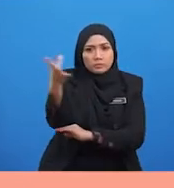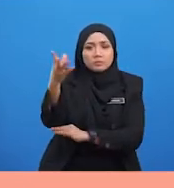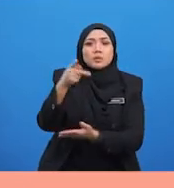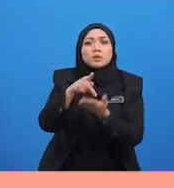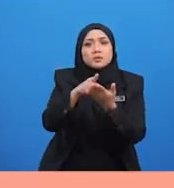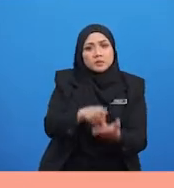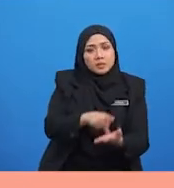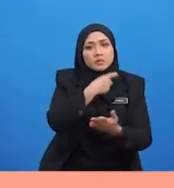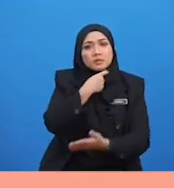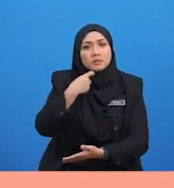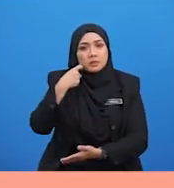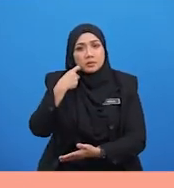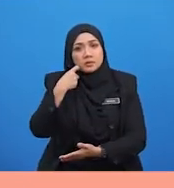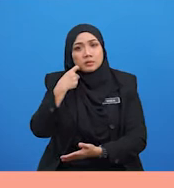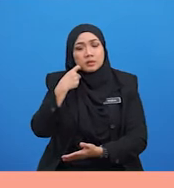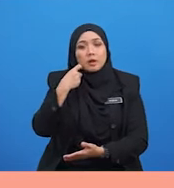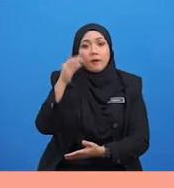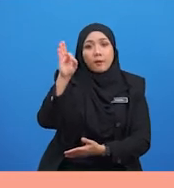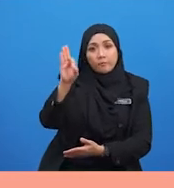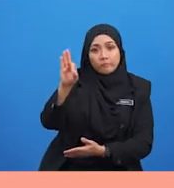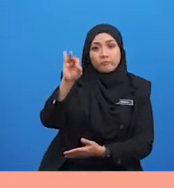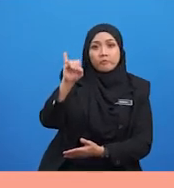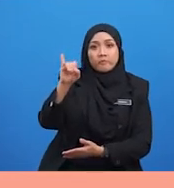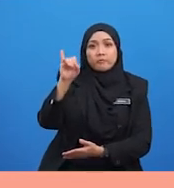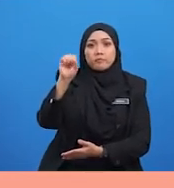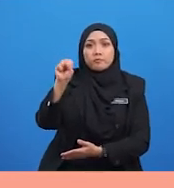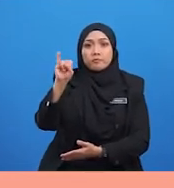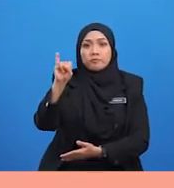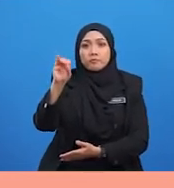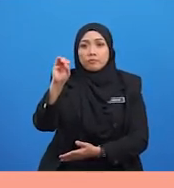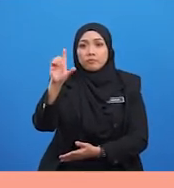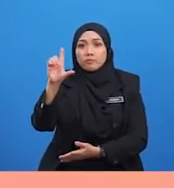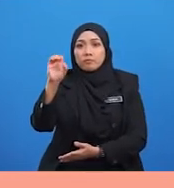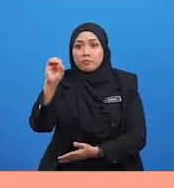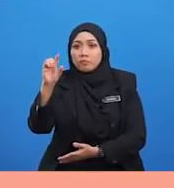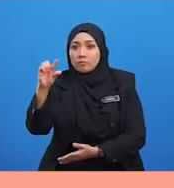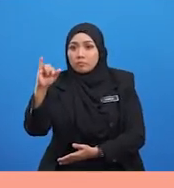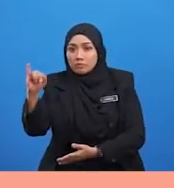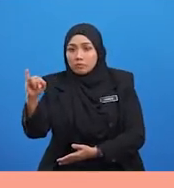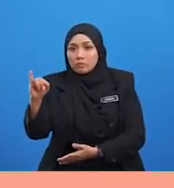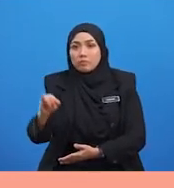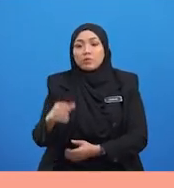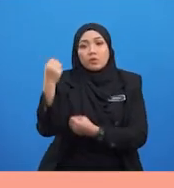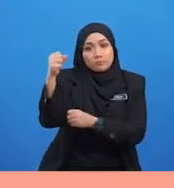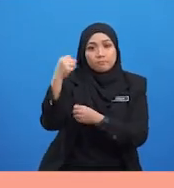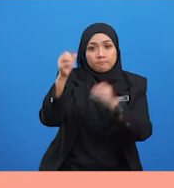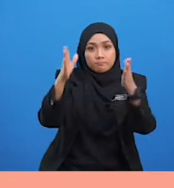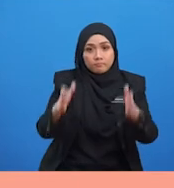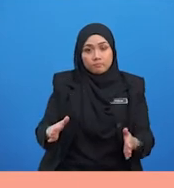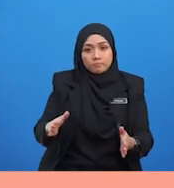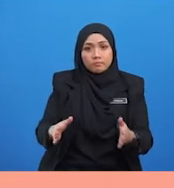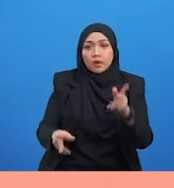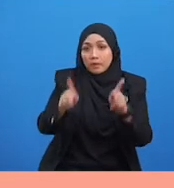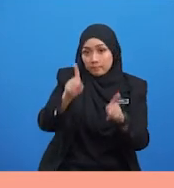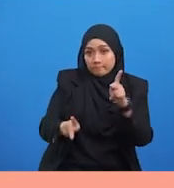Jelaskan kesan dehidrasi terhadap fisiologi atlet sekiranya hal ini terjadi